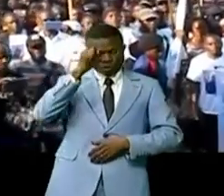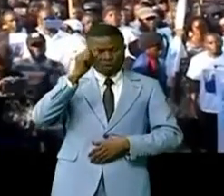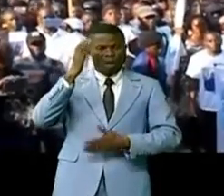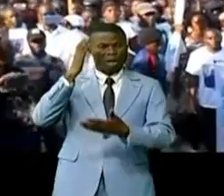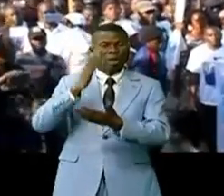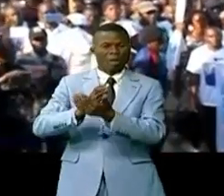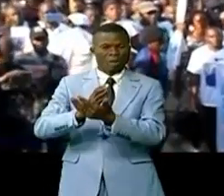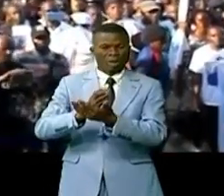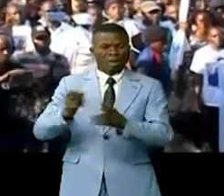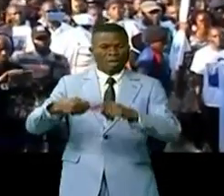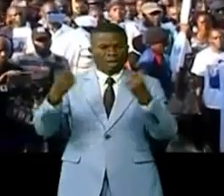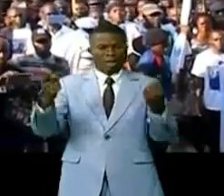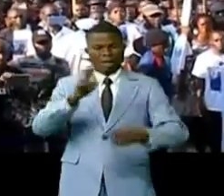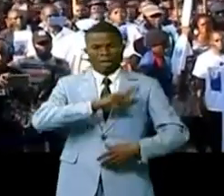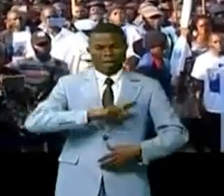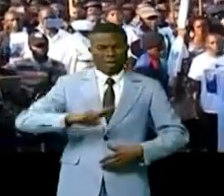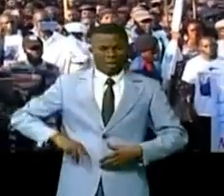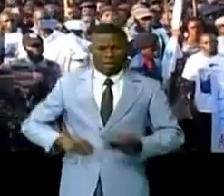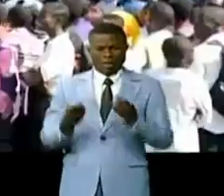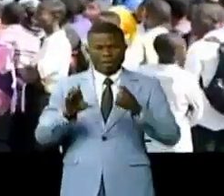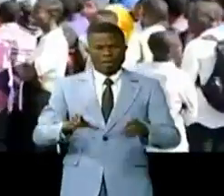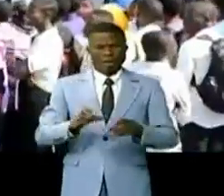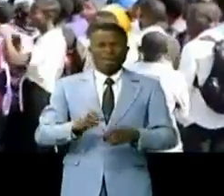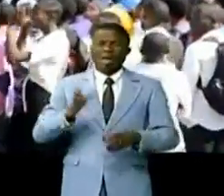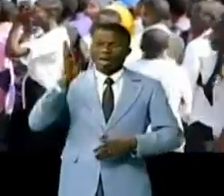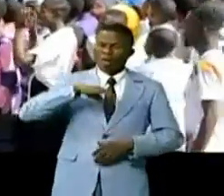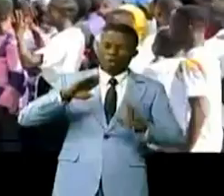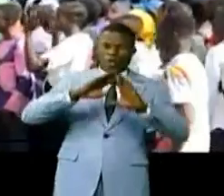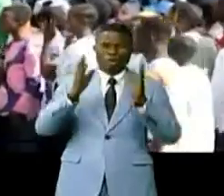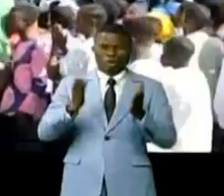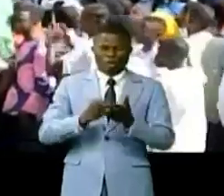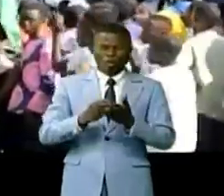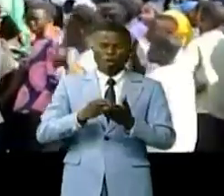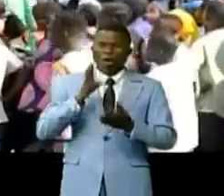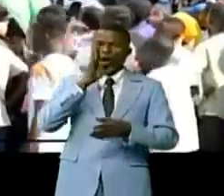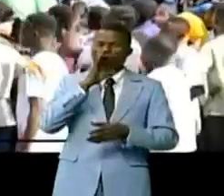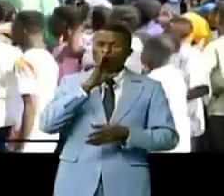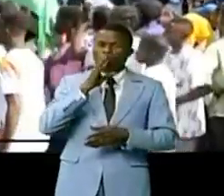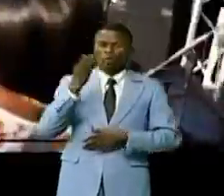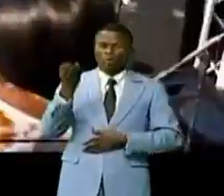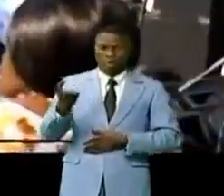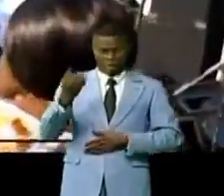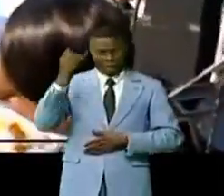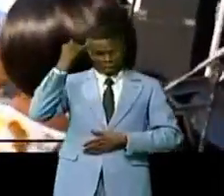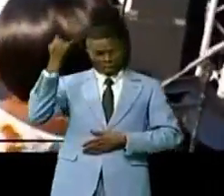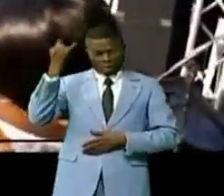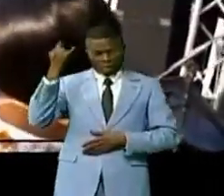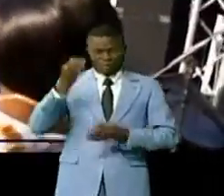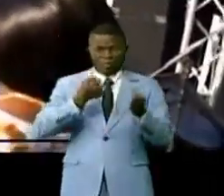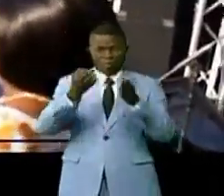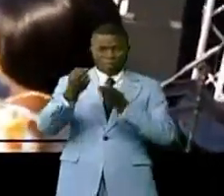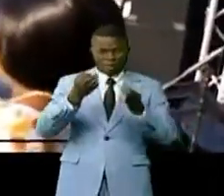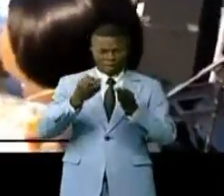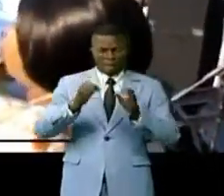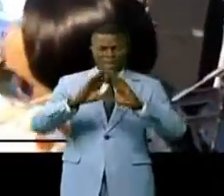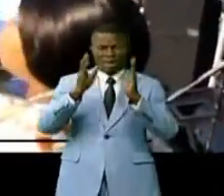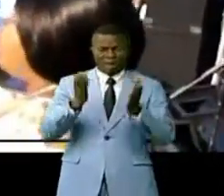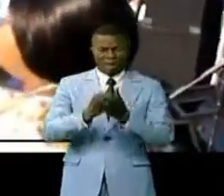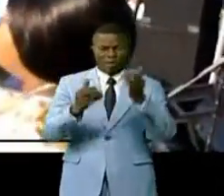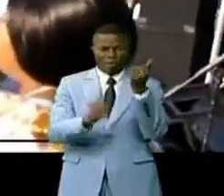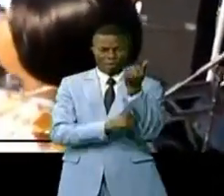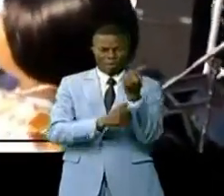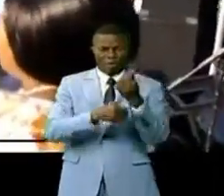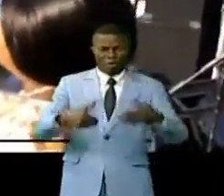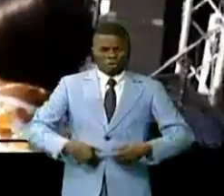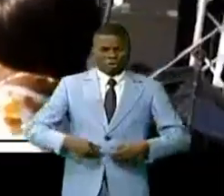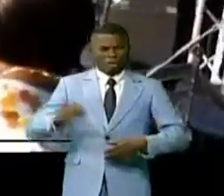route aux ennemis de la République et faire échec à toute forme de manipulation. C'est en substance les messages de la ministre Manuanina à la jeunesse de